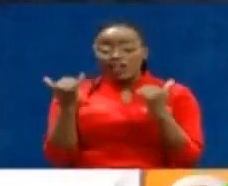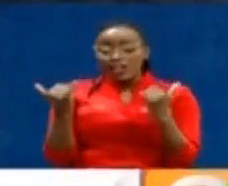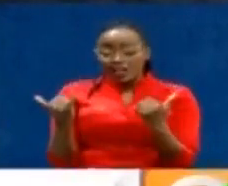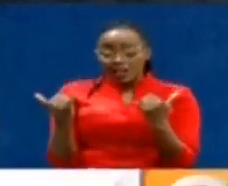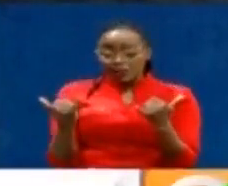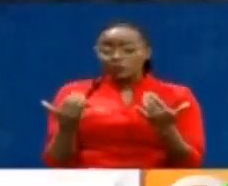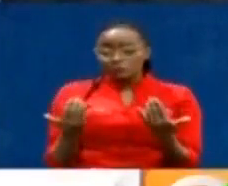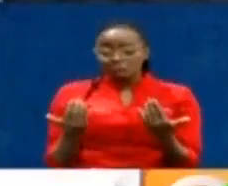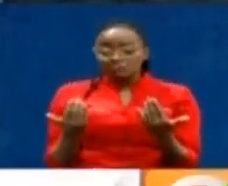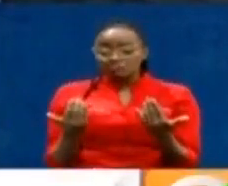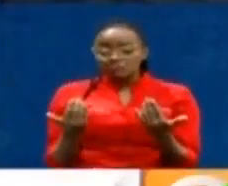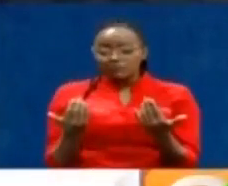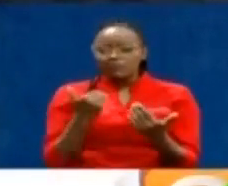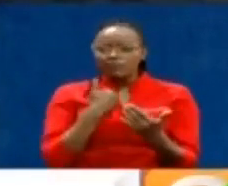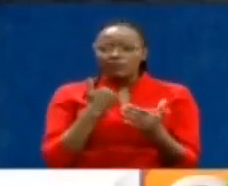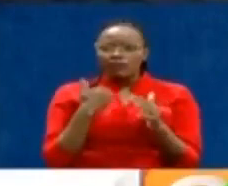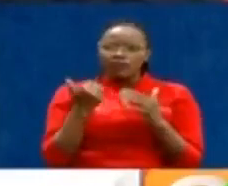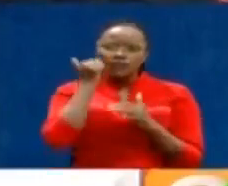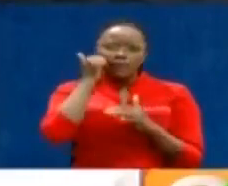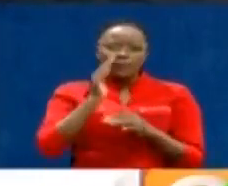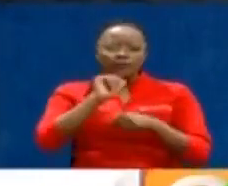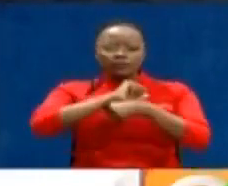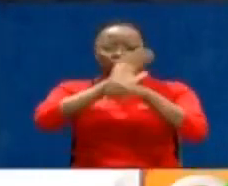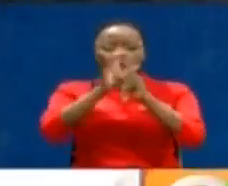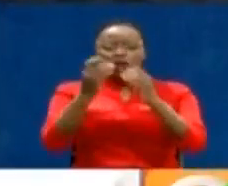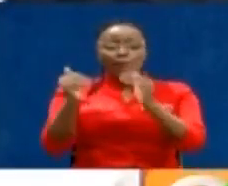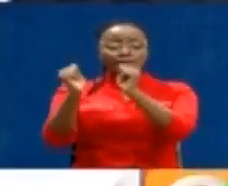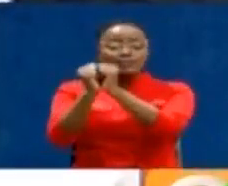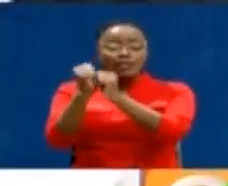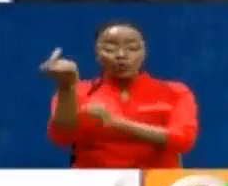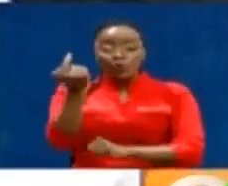tunavyozungumza, tuna wagonjwa wa COVID 10